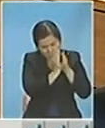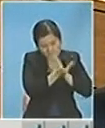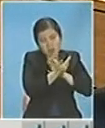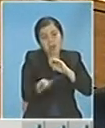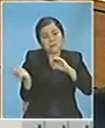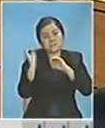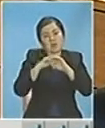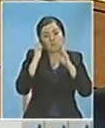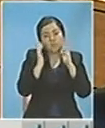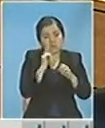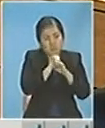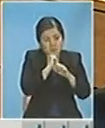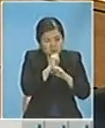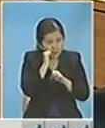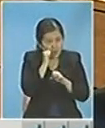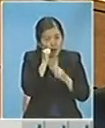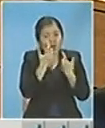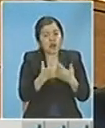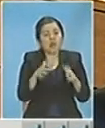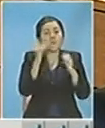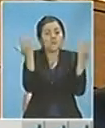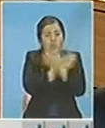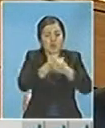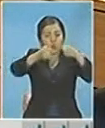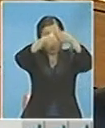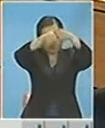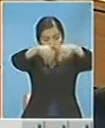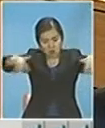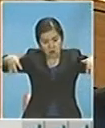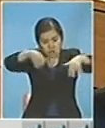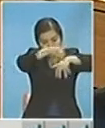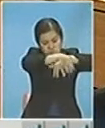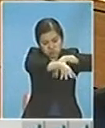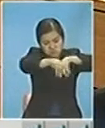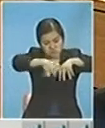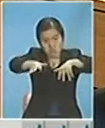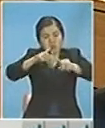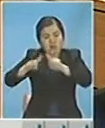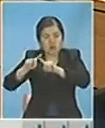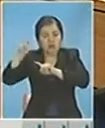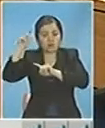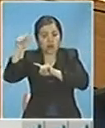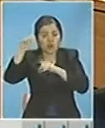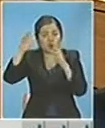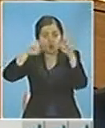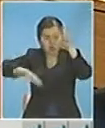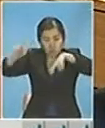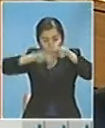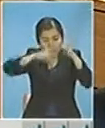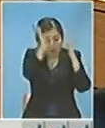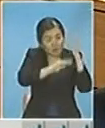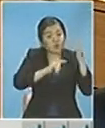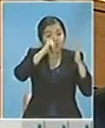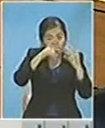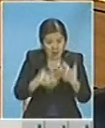นในราชบัณฑิตนะฮะแล้วเปลี่ยนโครงสร้างที่จะดูแลทั่วทั้งประเทศนะฮะขณะเดียวกันวิธีการนำไปสู่การวิจัย